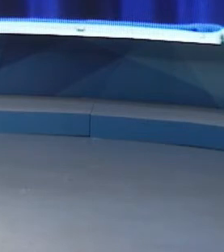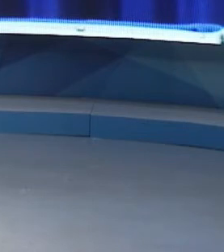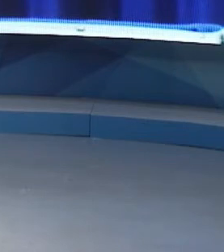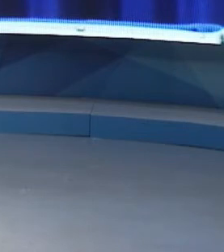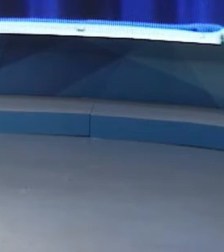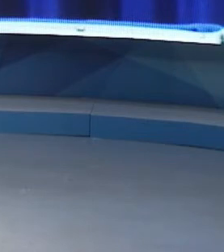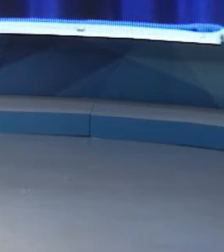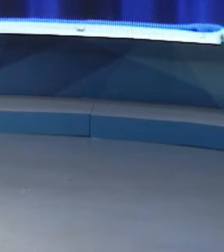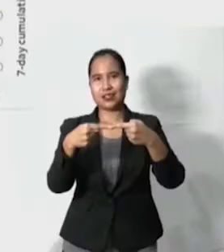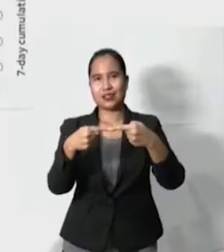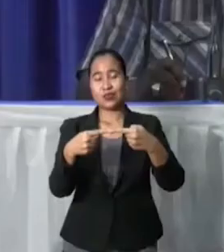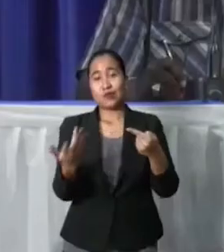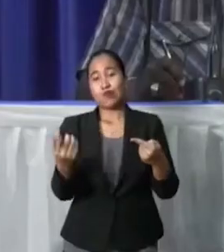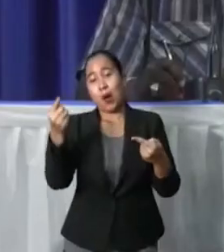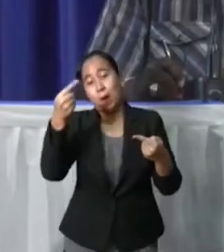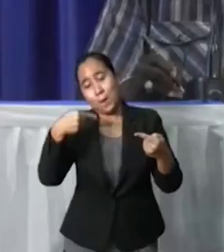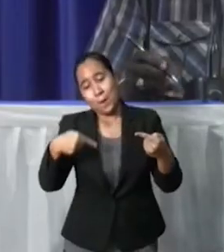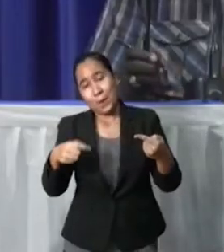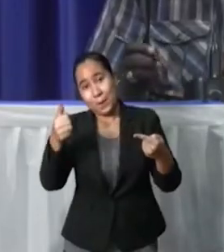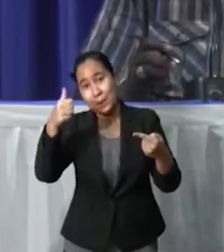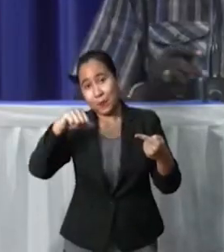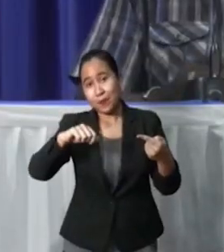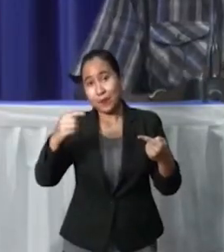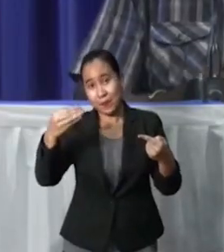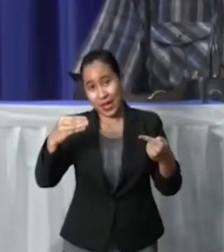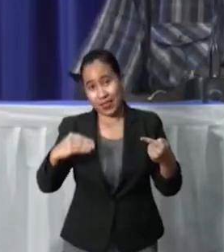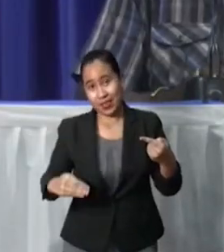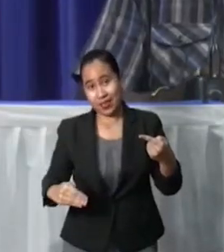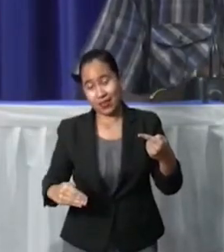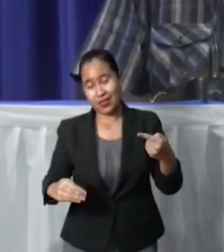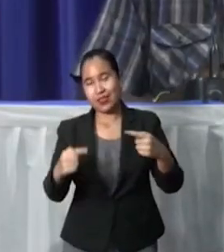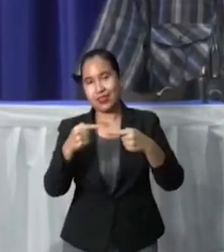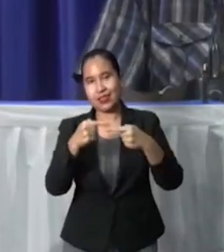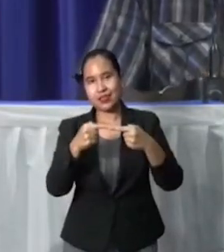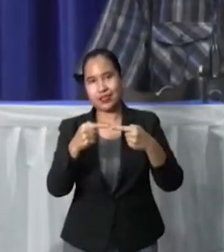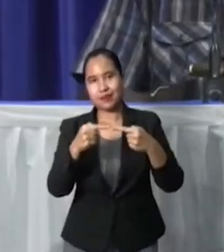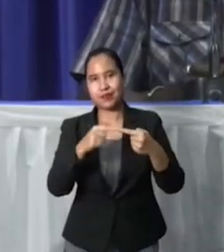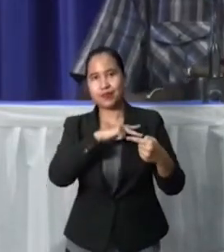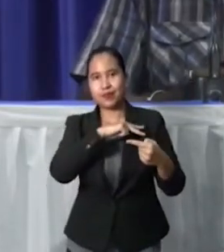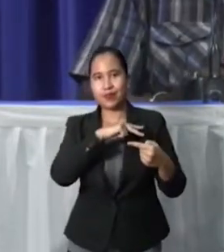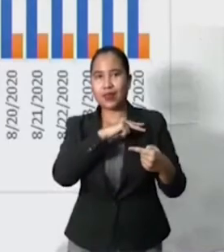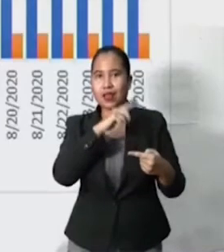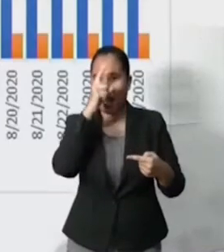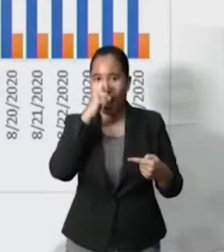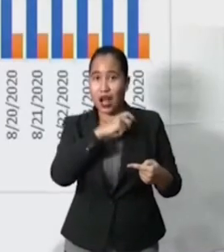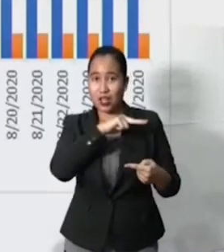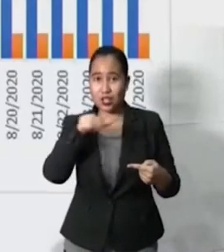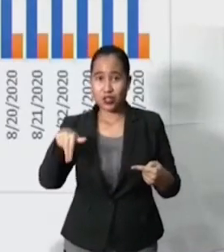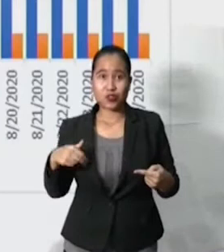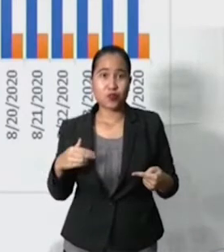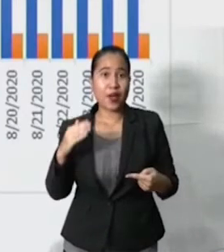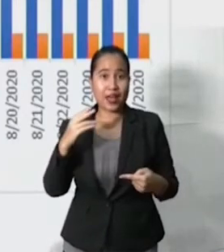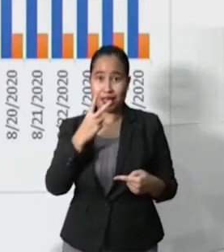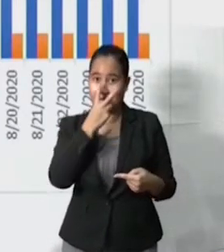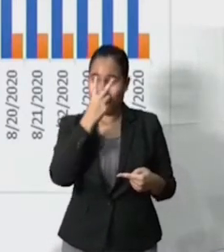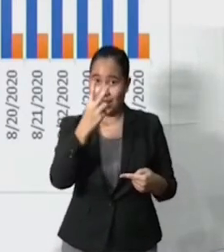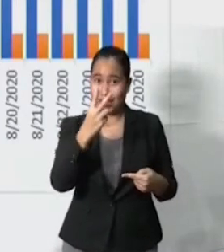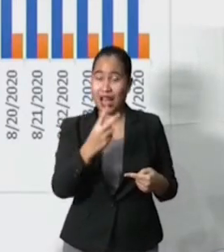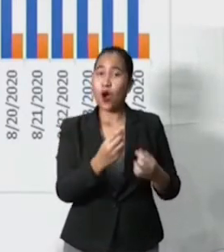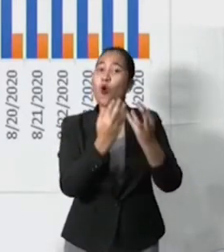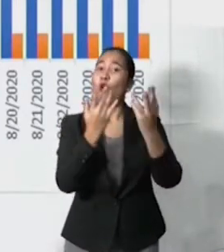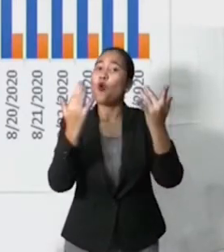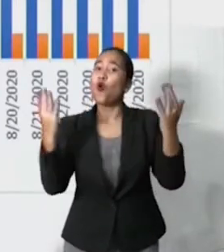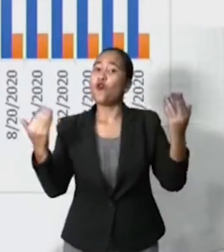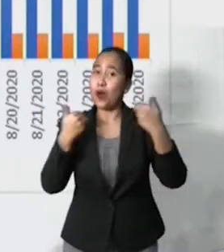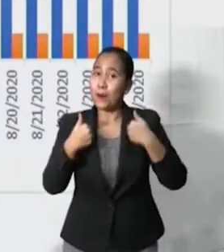ziekenhuisopnames. Maar als we kijken naar het aantal mensen dat is opgenomen in het ziekenhuis, zien we